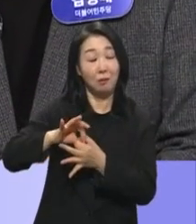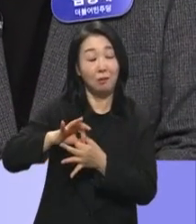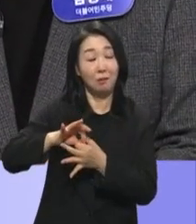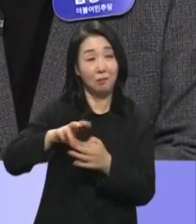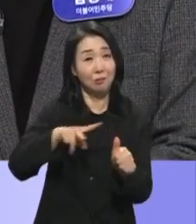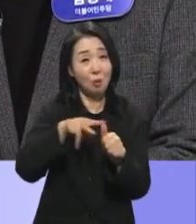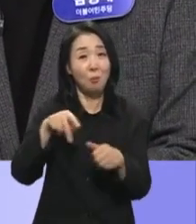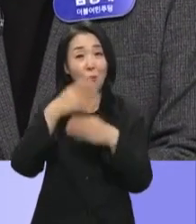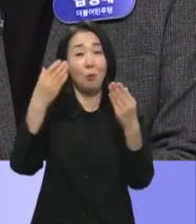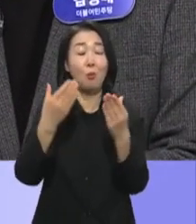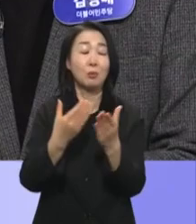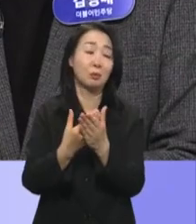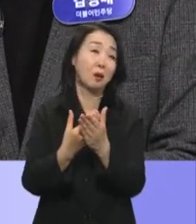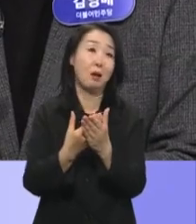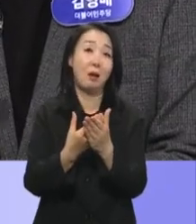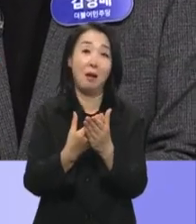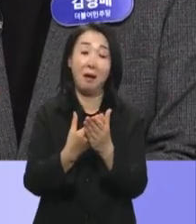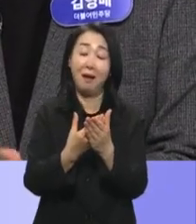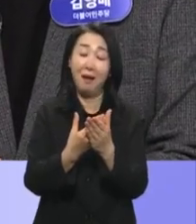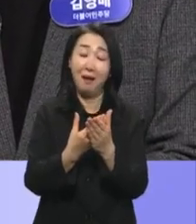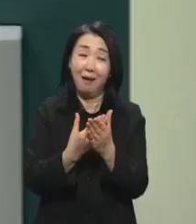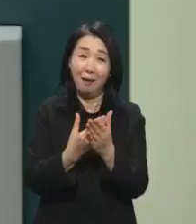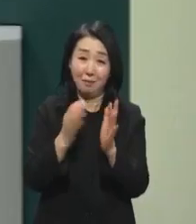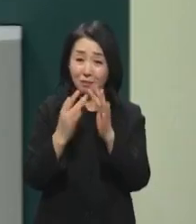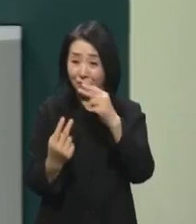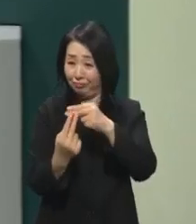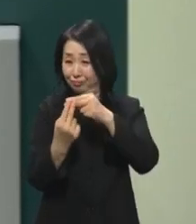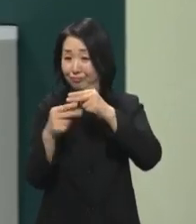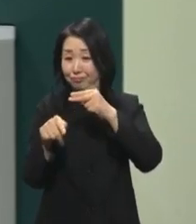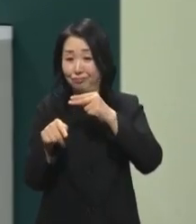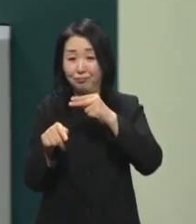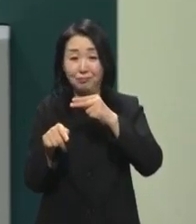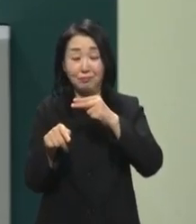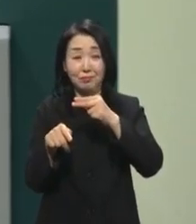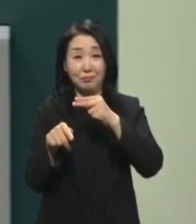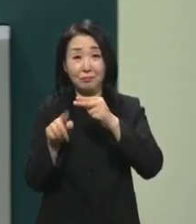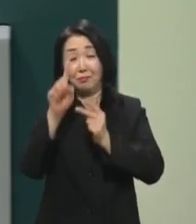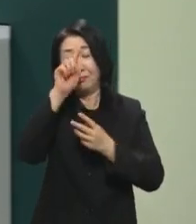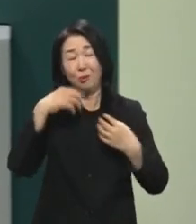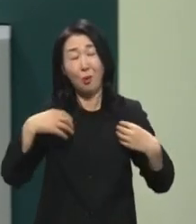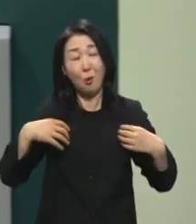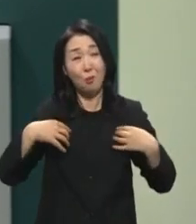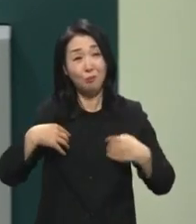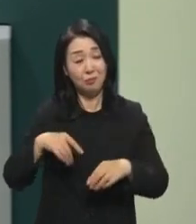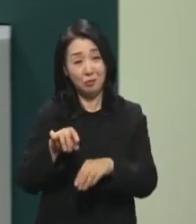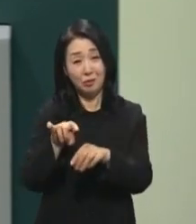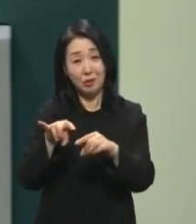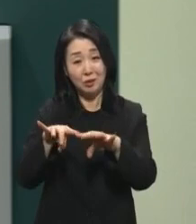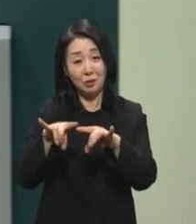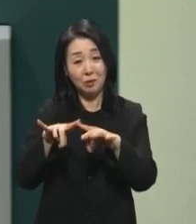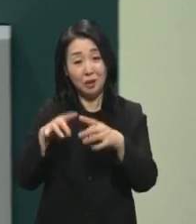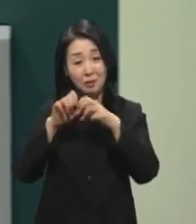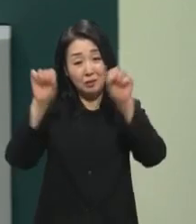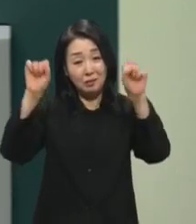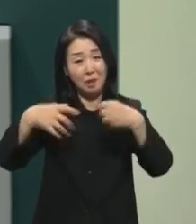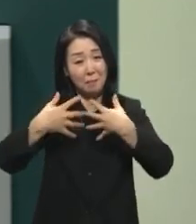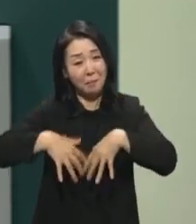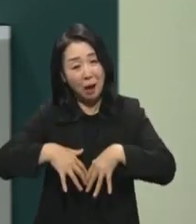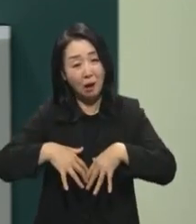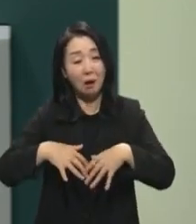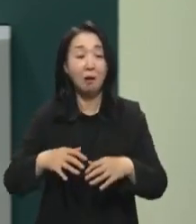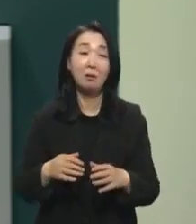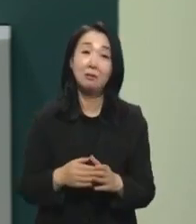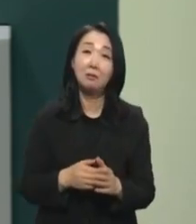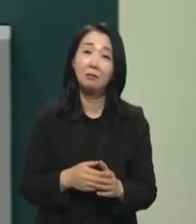이제 온라인상에 정보가 축적되어 있는 정부의 행정 망이 마비가 그것도 며칠간 됐다는 것은